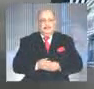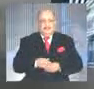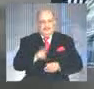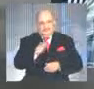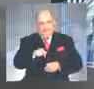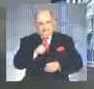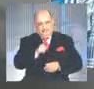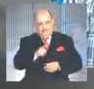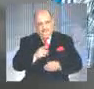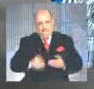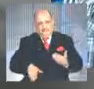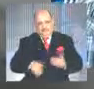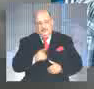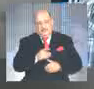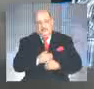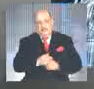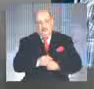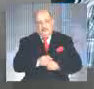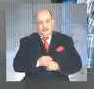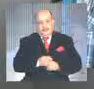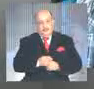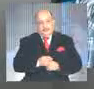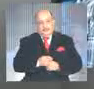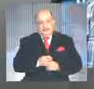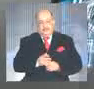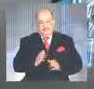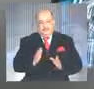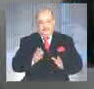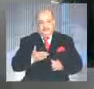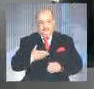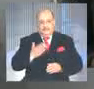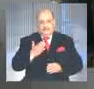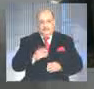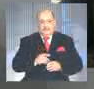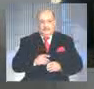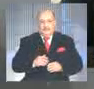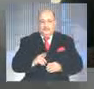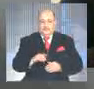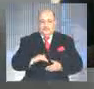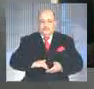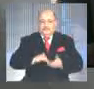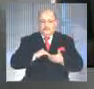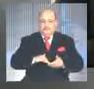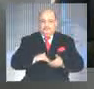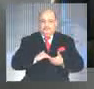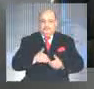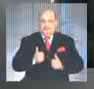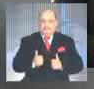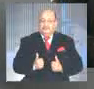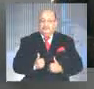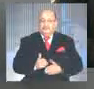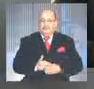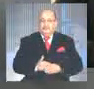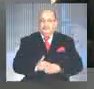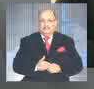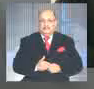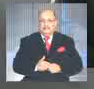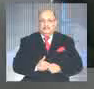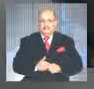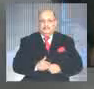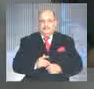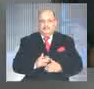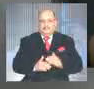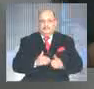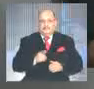ونشرشي نجبد برشا بحوث. يعني اعطيتها لعبه قلت لها شكون اللي نحسبوا الاثنين انا